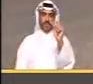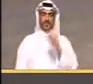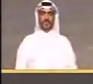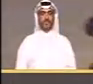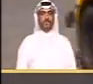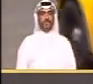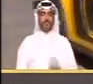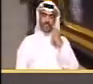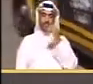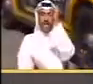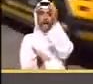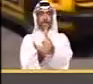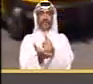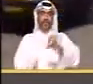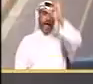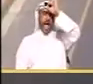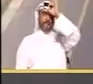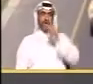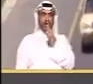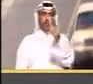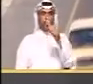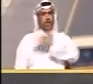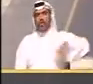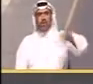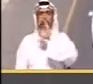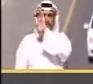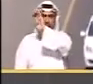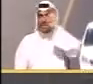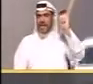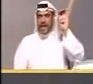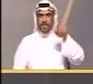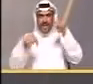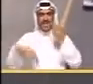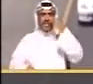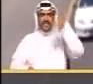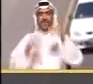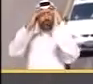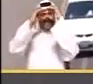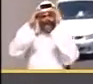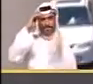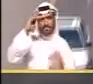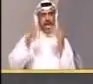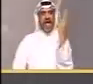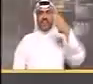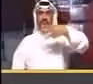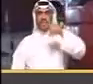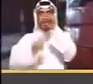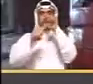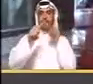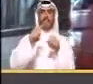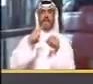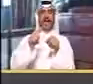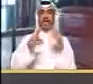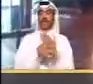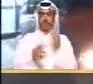خير. مسؤولون أمنيون يؤكدون أن المعدل العام للجريمة في الكويت هذا العام انخفض إلى 30%،